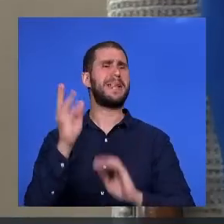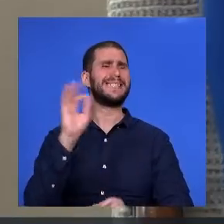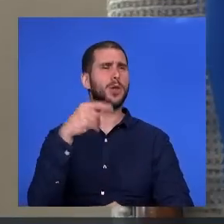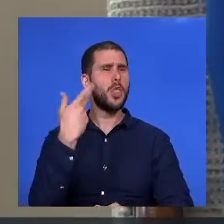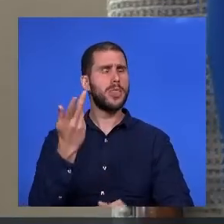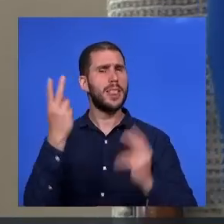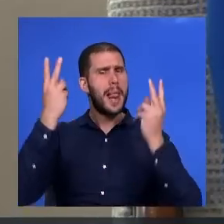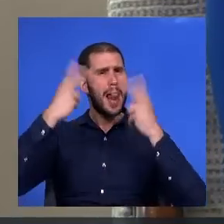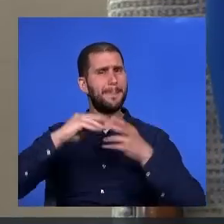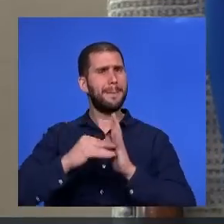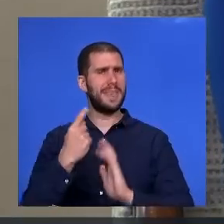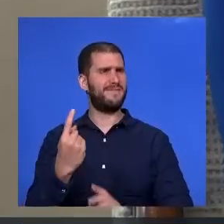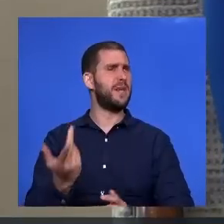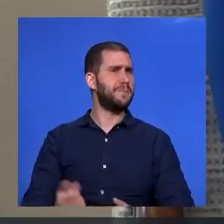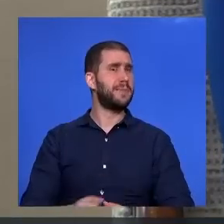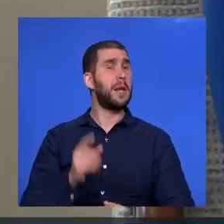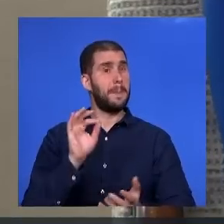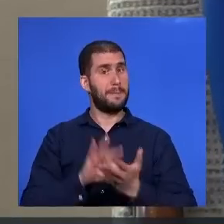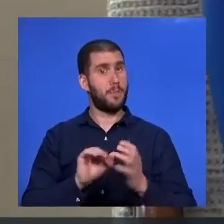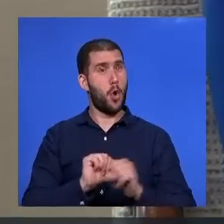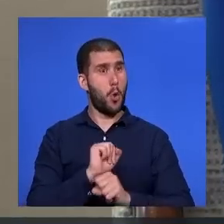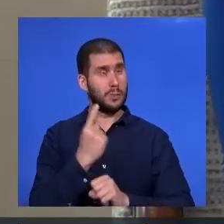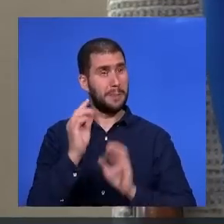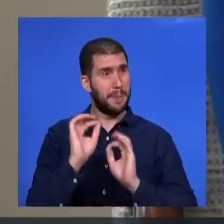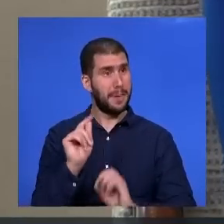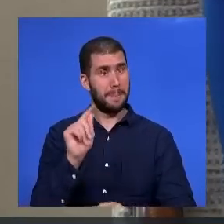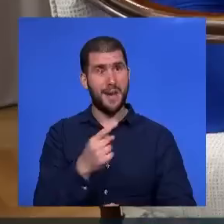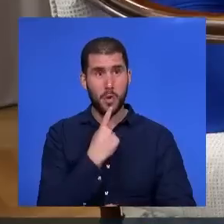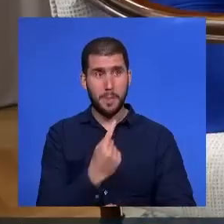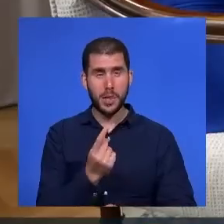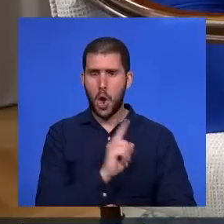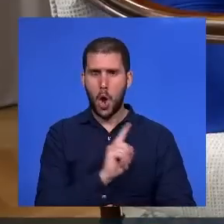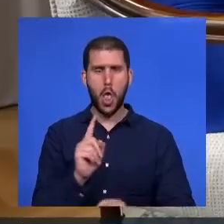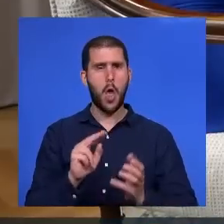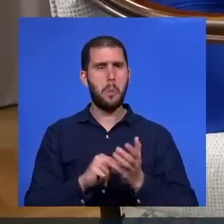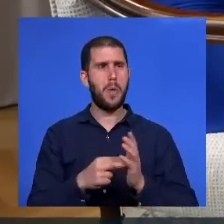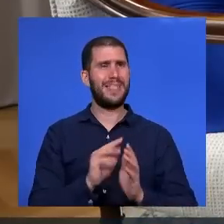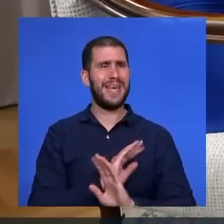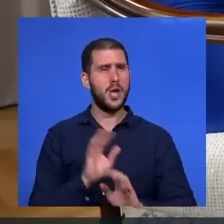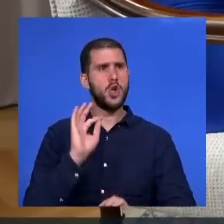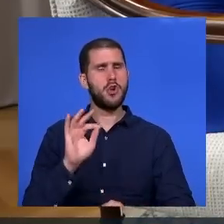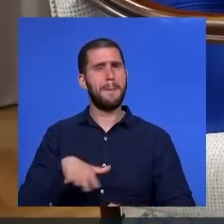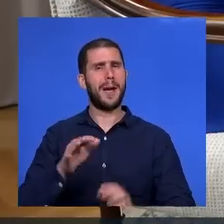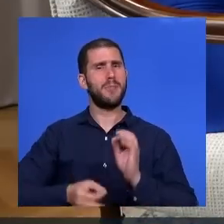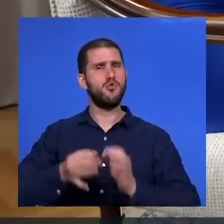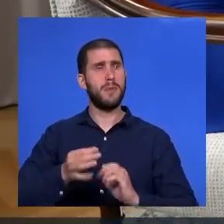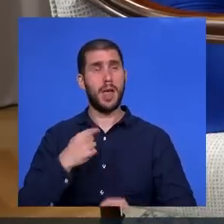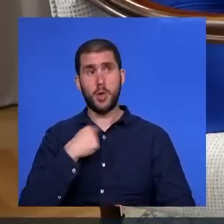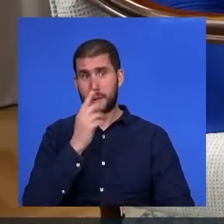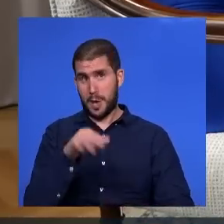נותן למתווה הזה, כשהאופוזיציה בעצם באה ואומרת לא לפוליטיזציה של מערכת המשפט? וגם אני אומר